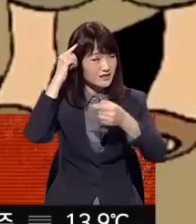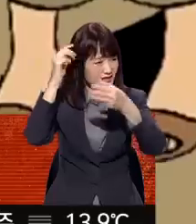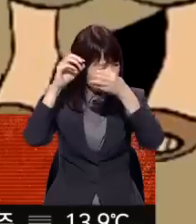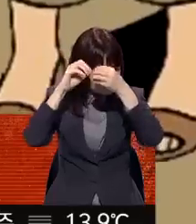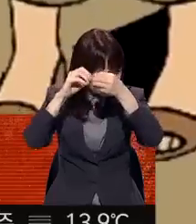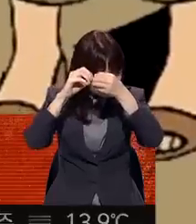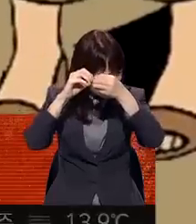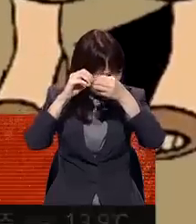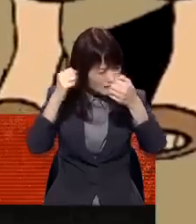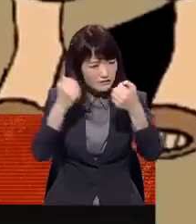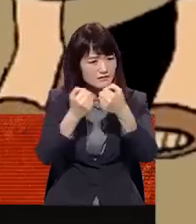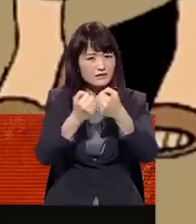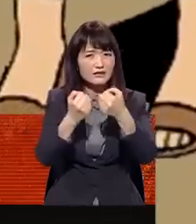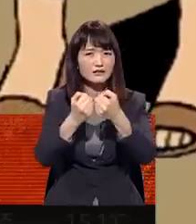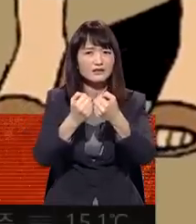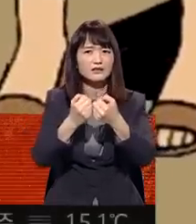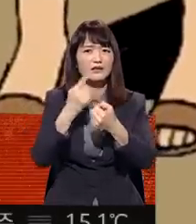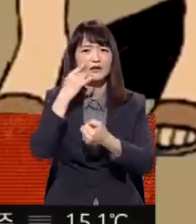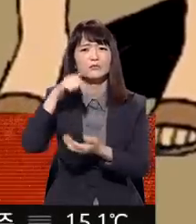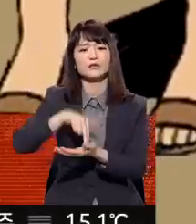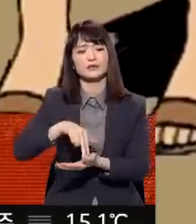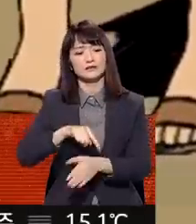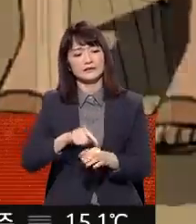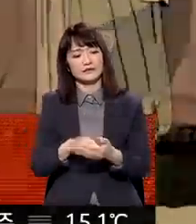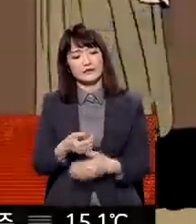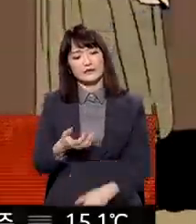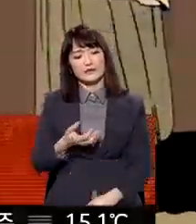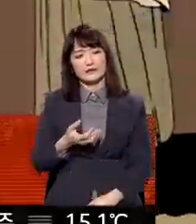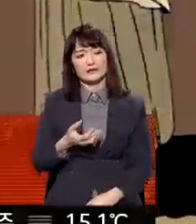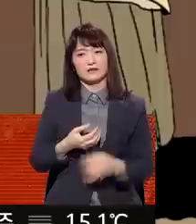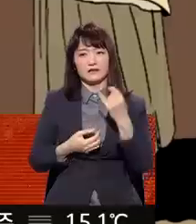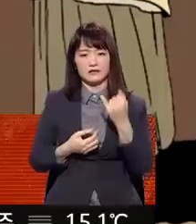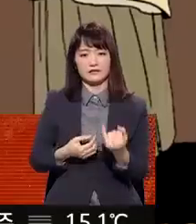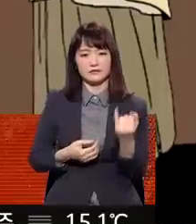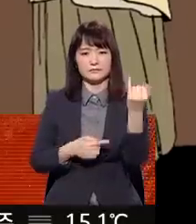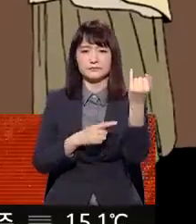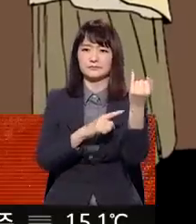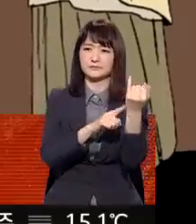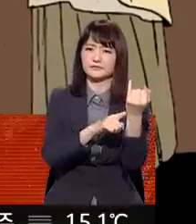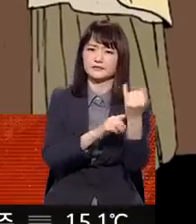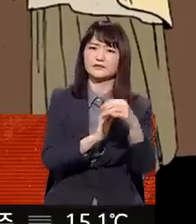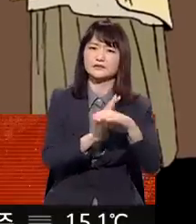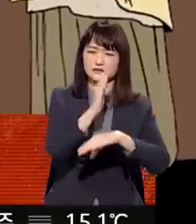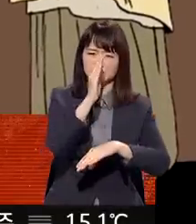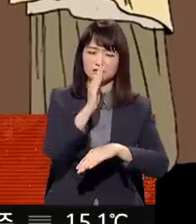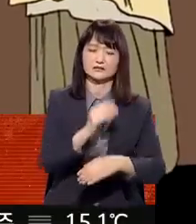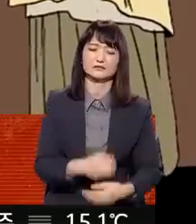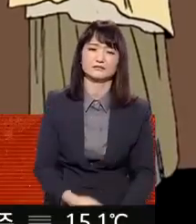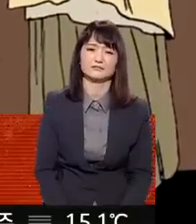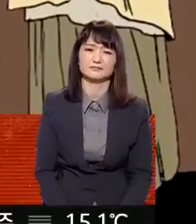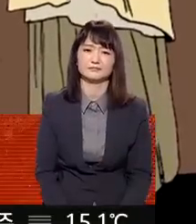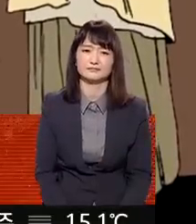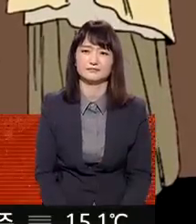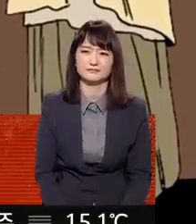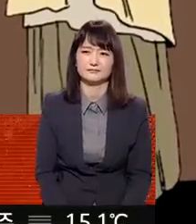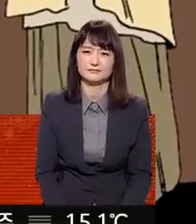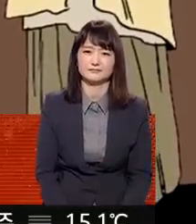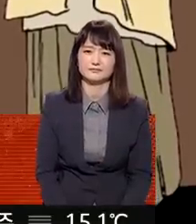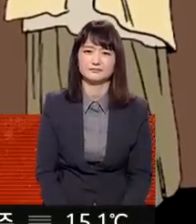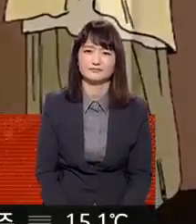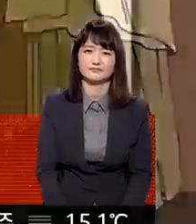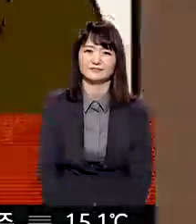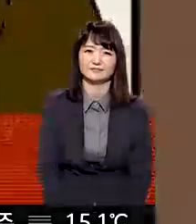잡아챘다면 엄마 입장에서 너무 속상했을 것 같거든요. 그런 의미에서 언니가 조금 과했다라는 생각이 듭니다.